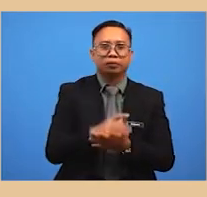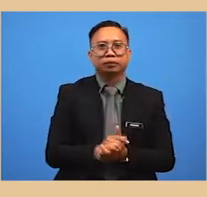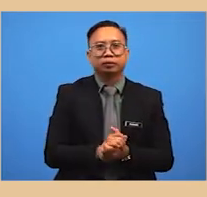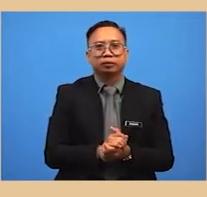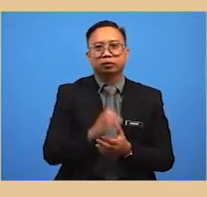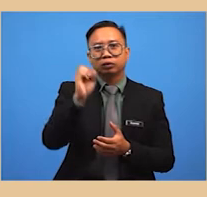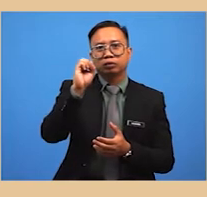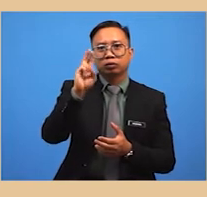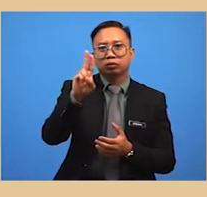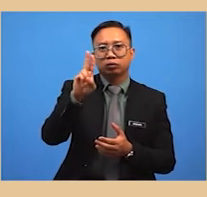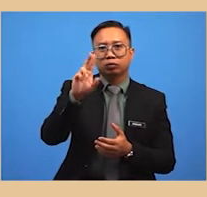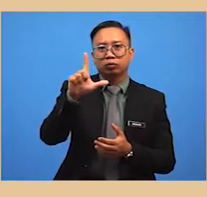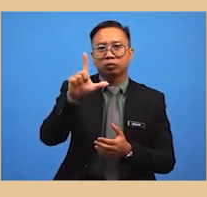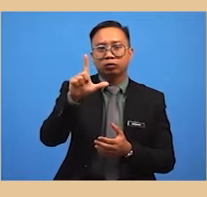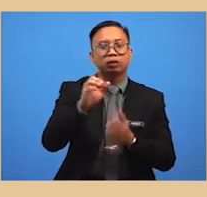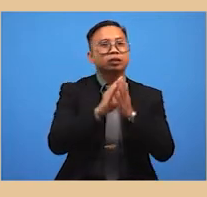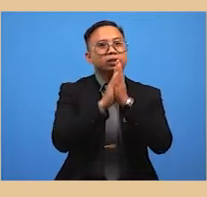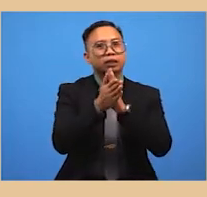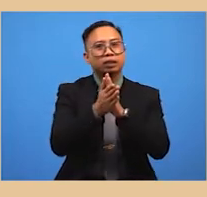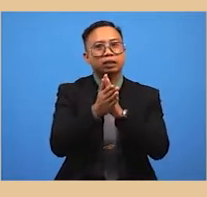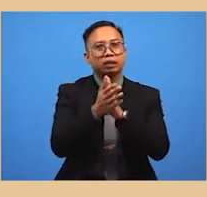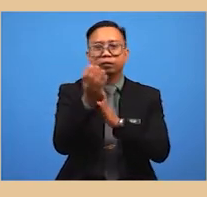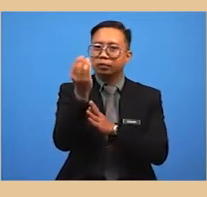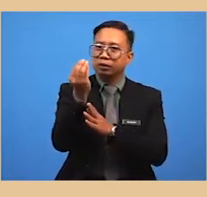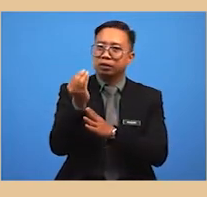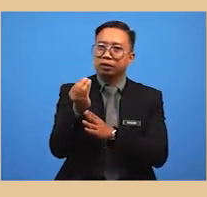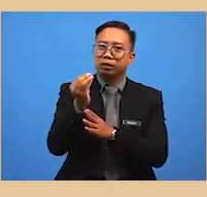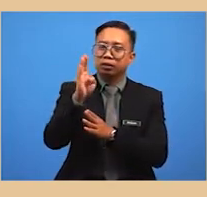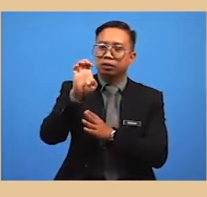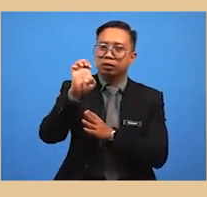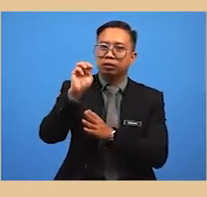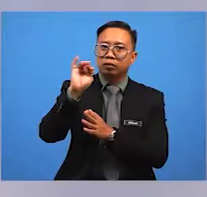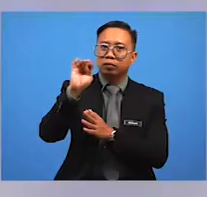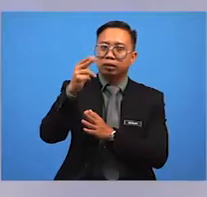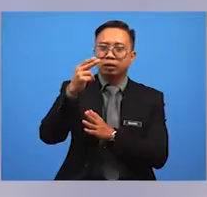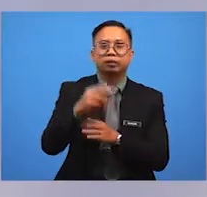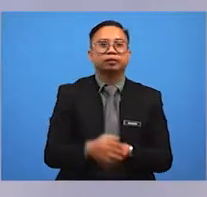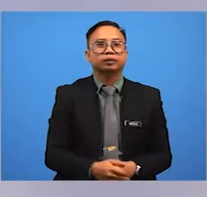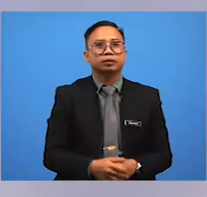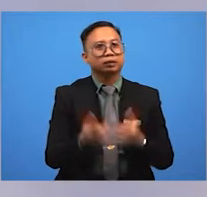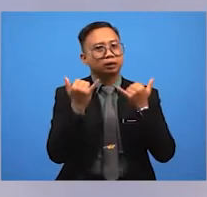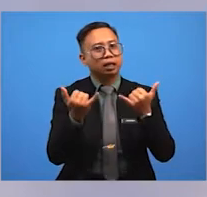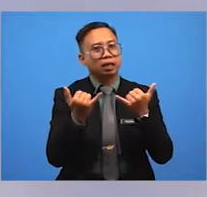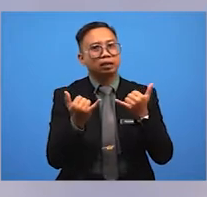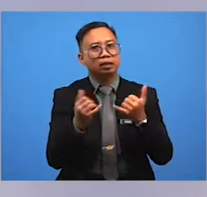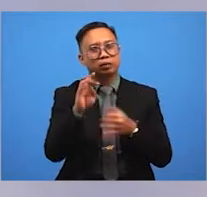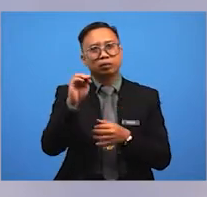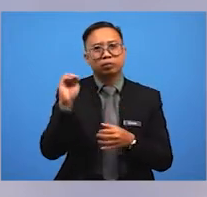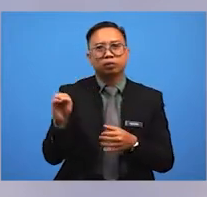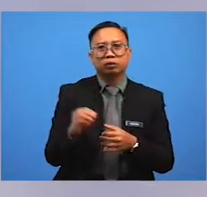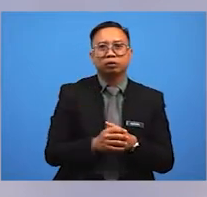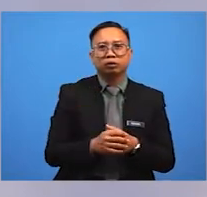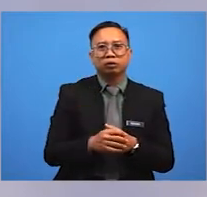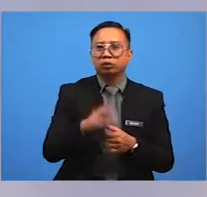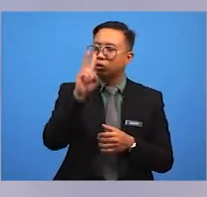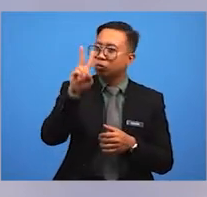Ovule pula akan berkembang menjadi biji benih. Sekarang, murid-murid,